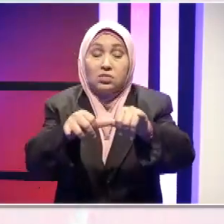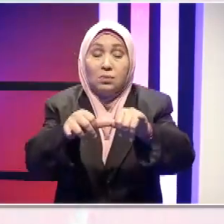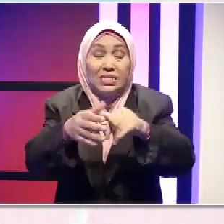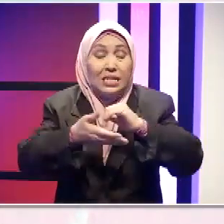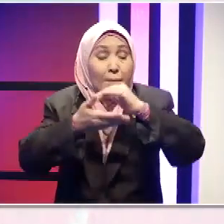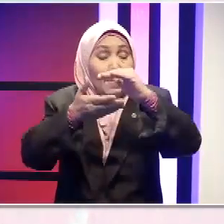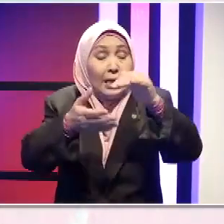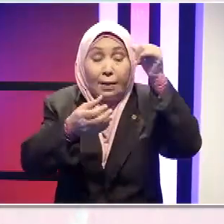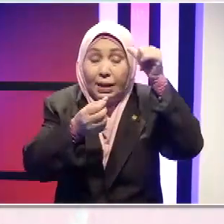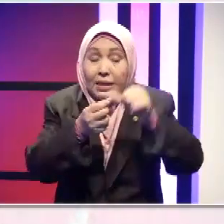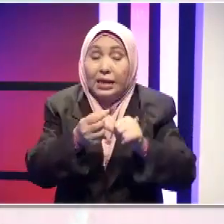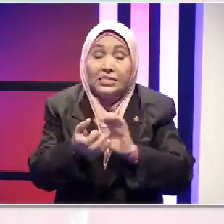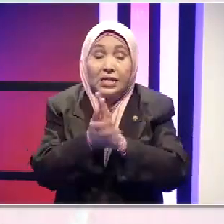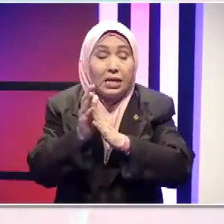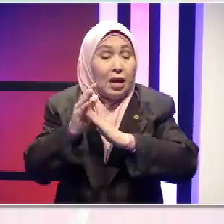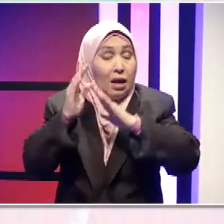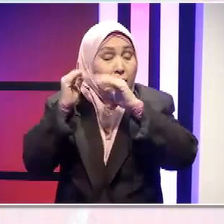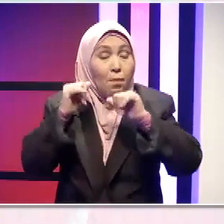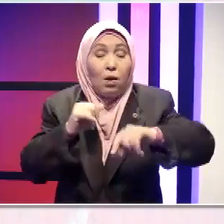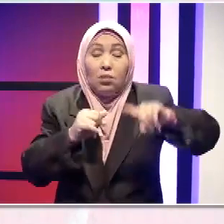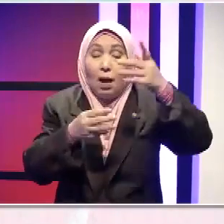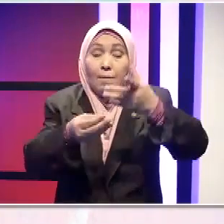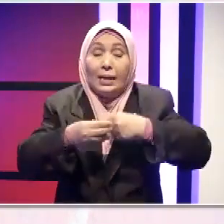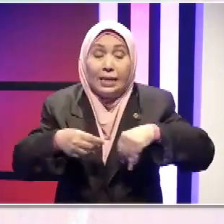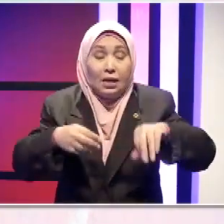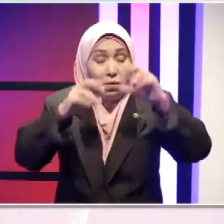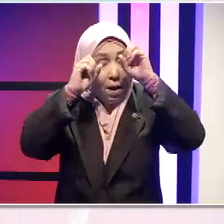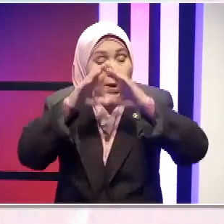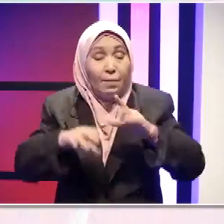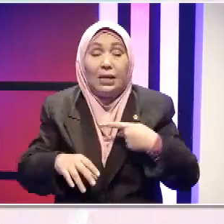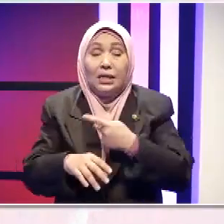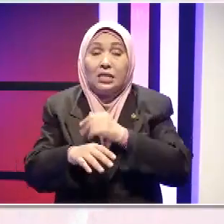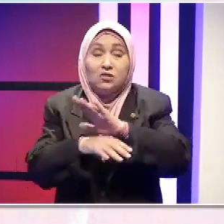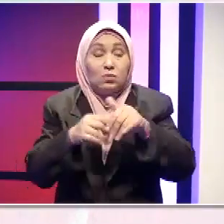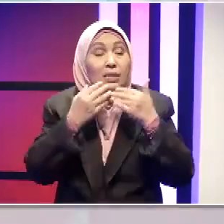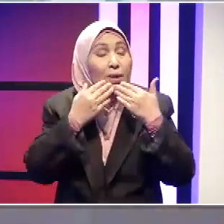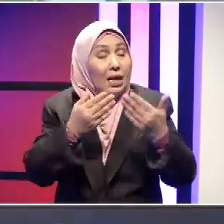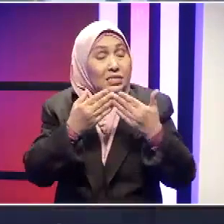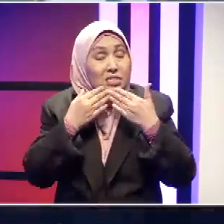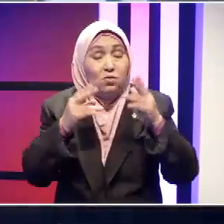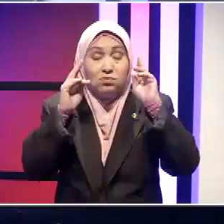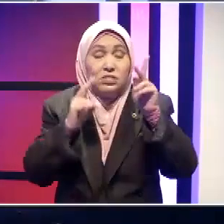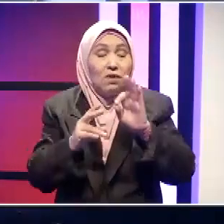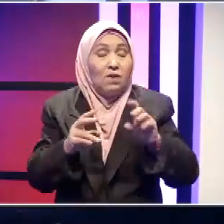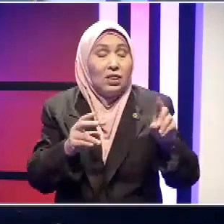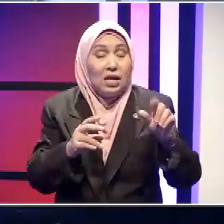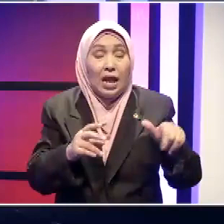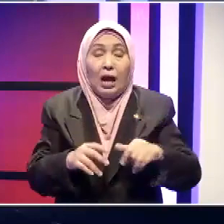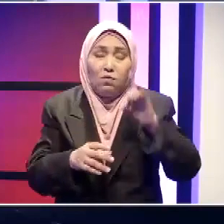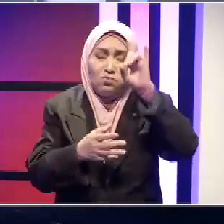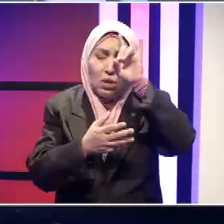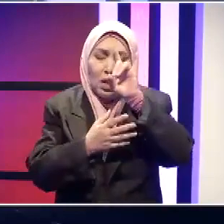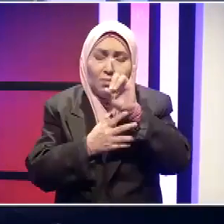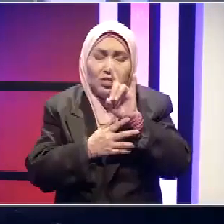agar Allah memberikan rahmat kepada kita semua sama hydro masyarakat usaha atau Billahi minas syaiton